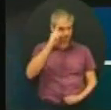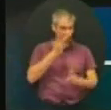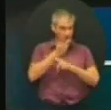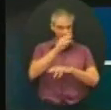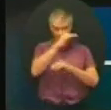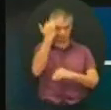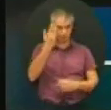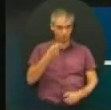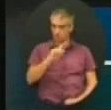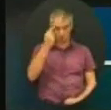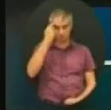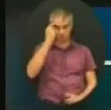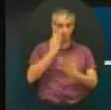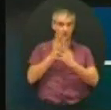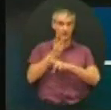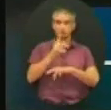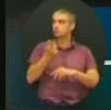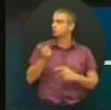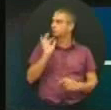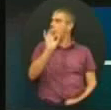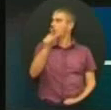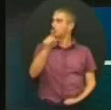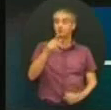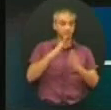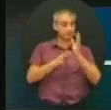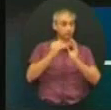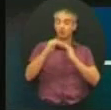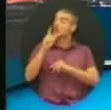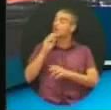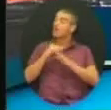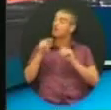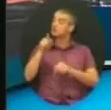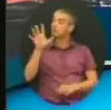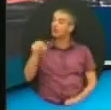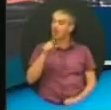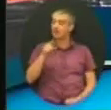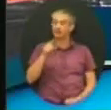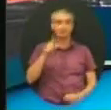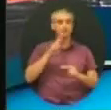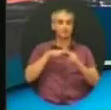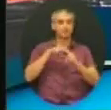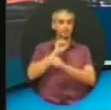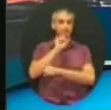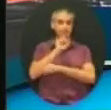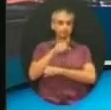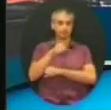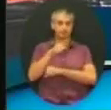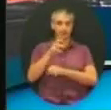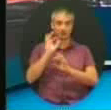קו אדום? אתה לא חושב שנחצה פה קו אדום? שבית משפט העליון מחליט שהוא לא בא אחרי העתירה של